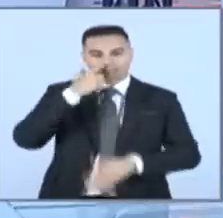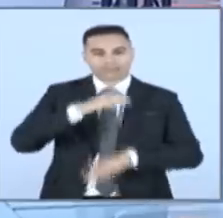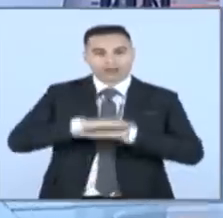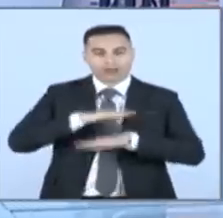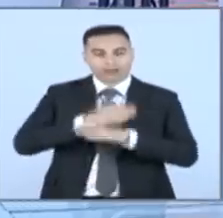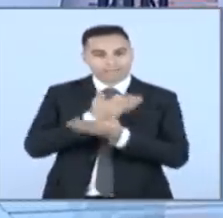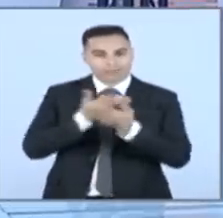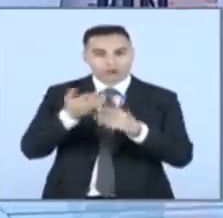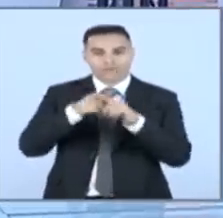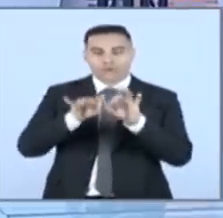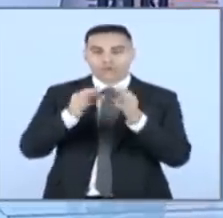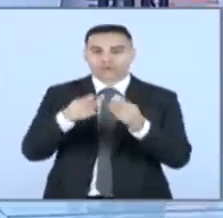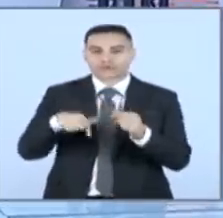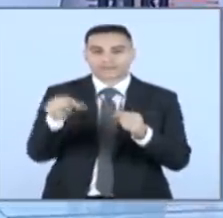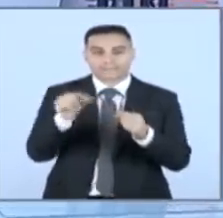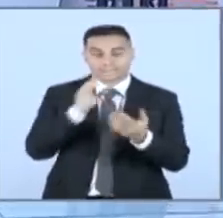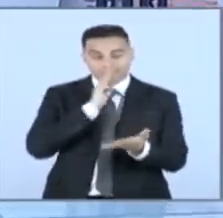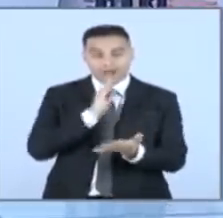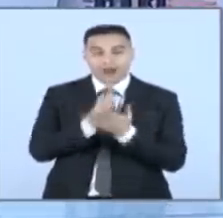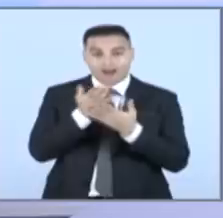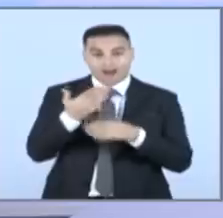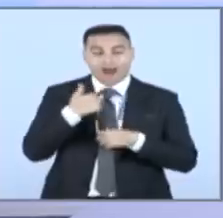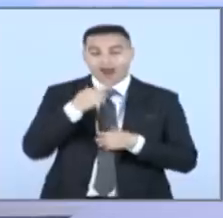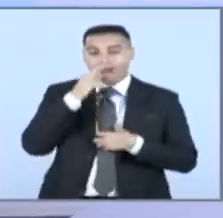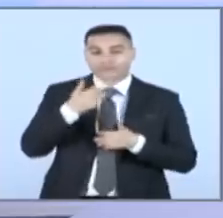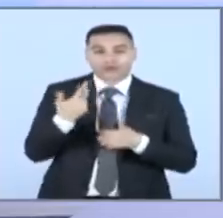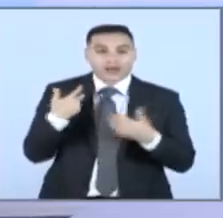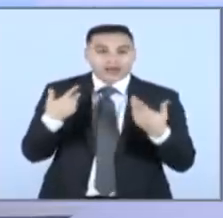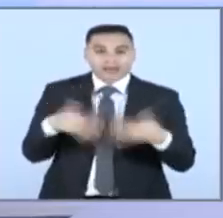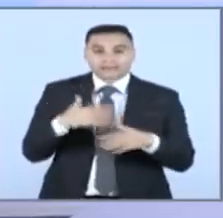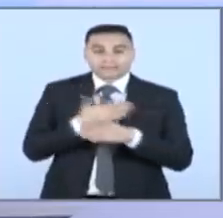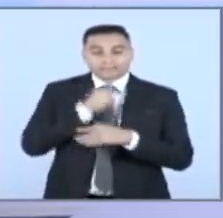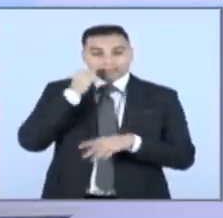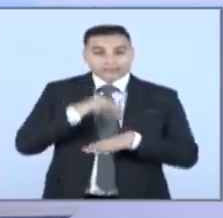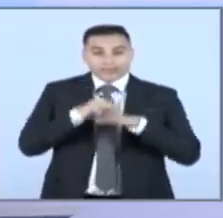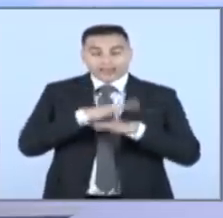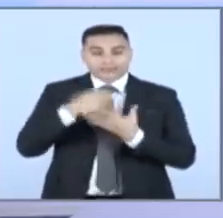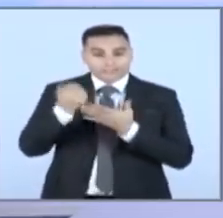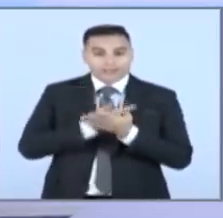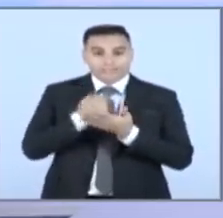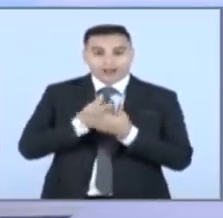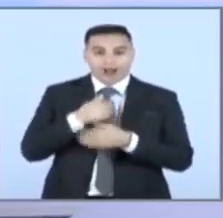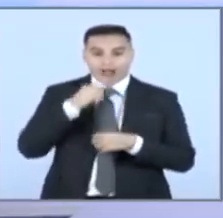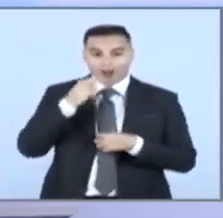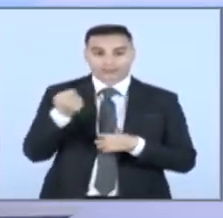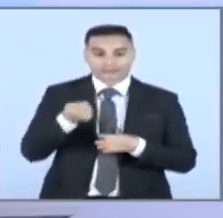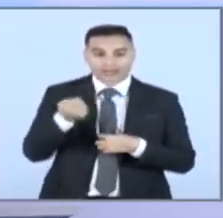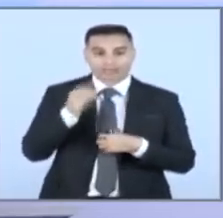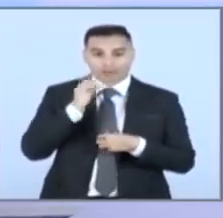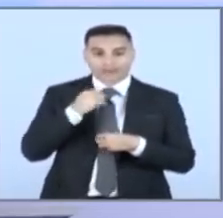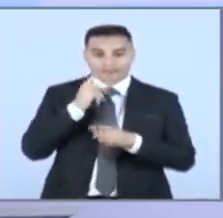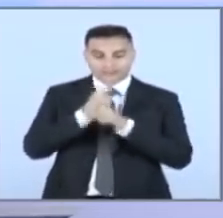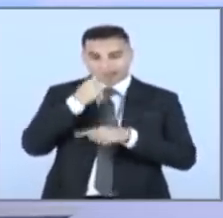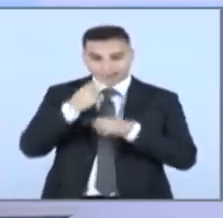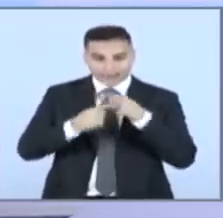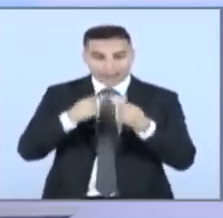حته لحضرتك ولاسره البرنامج. يعني انا مش قادر اقول اسماء من كتر الناس اللي بتبعت لي وتامني ان انا اوصل لحضرتك السلام، وان لازم